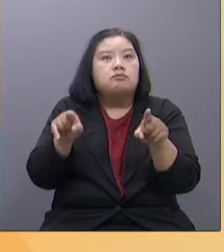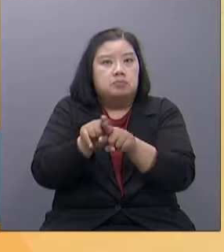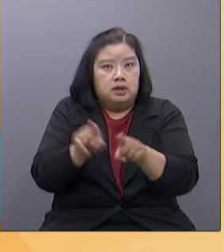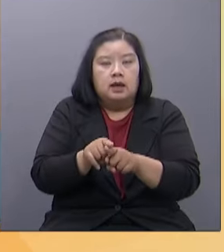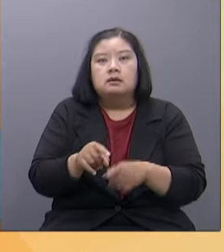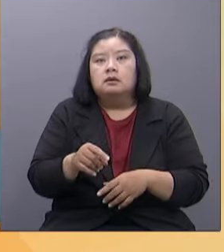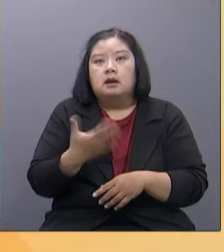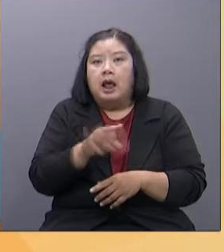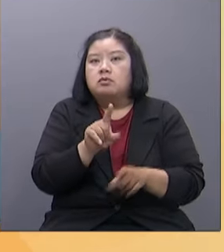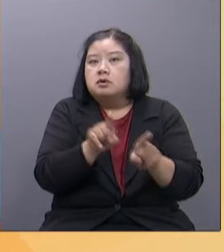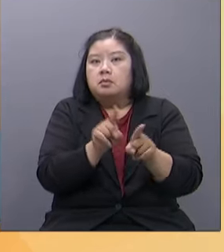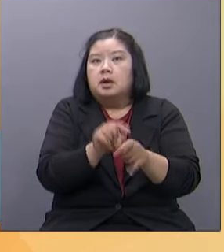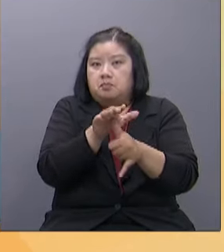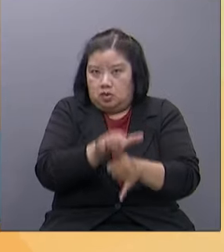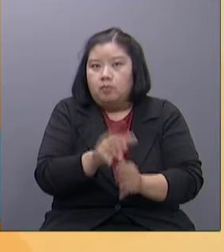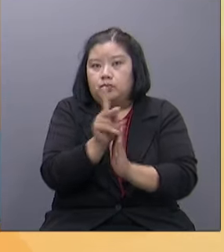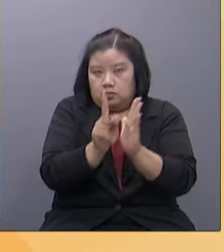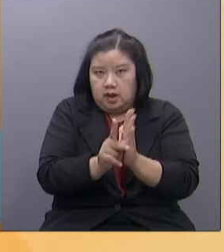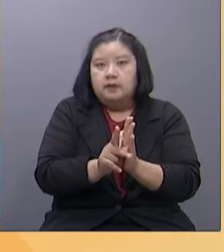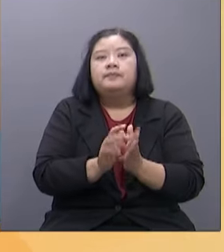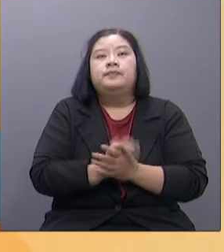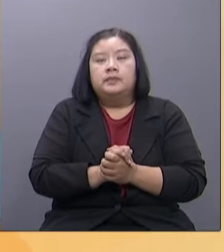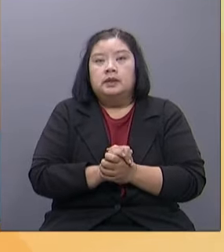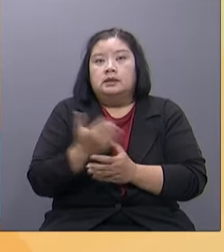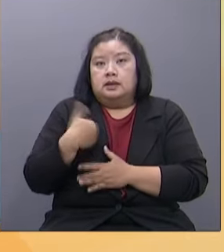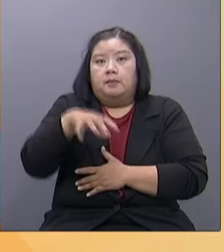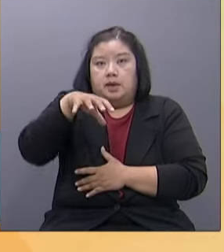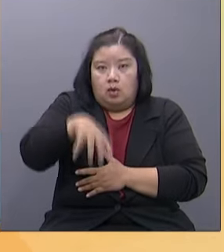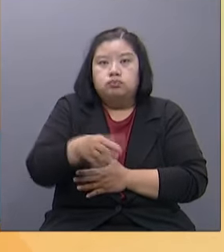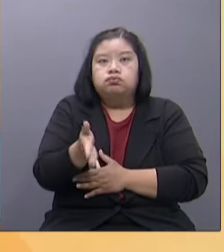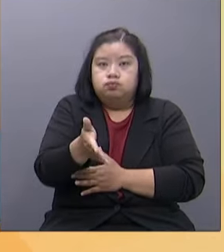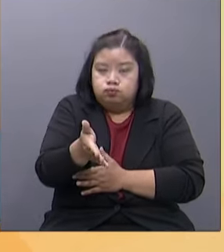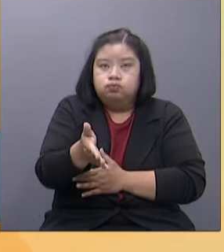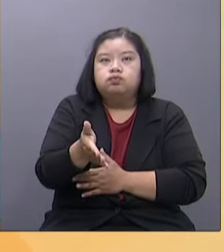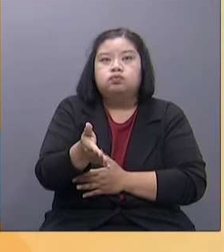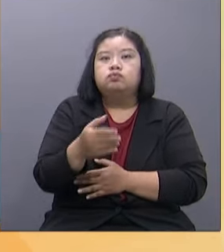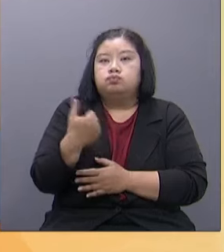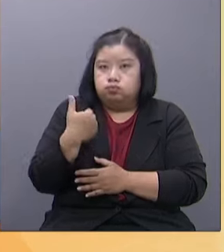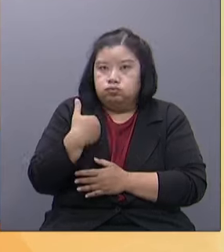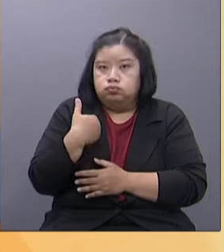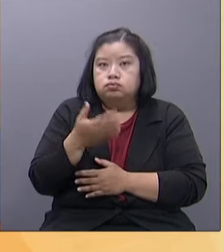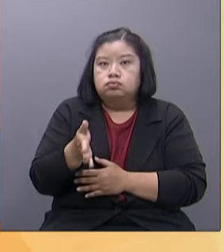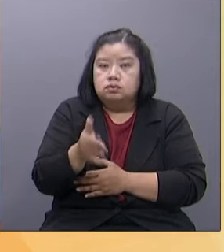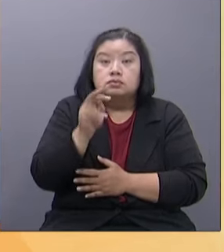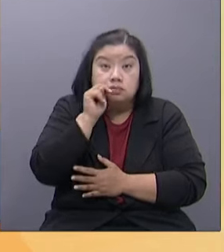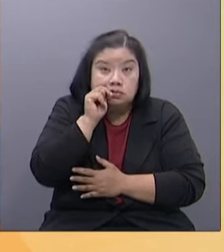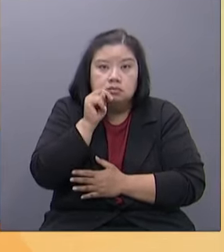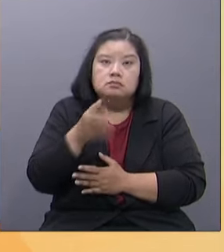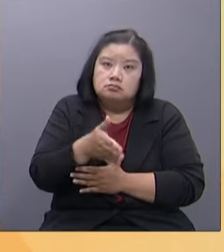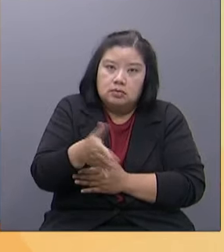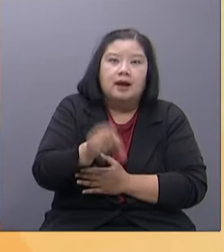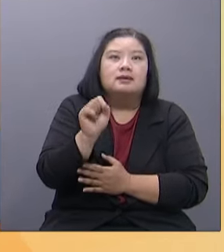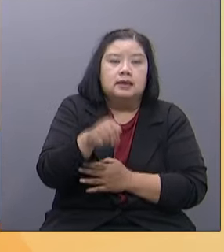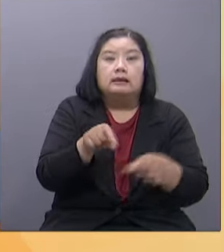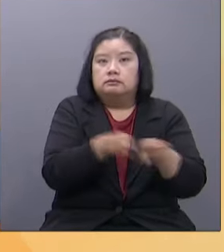ตลาดที่ไฟไหม้นี้ค่ะแล้วก็มีกรมประมงนะครับเร่ปลาซึ่งก็เป็นเรื่องเรื่องเกี่ยวกับปลาเพราะว่าตลาดนี้